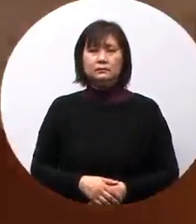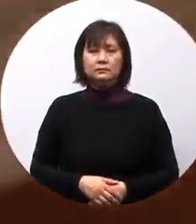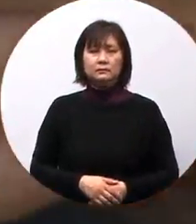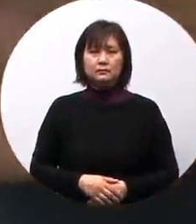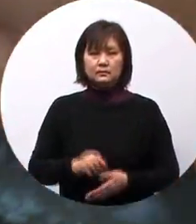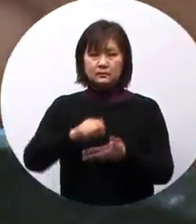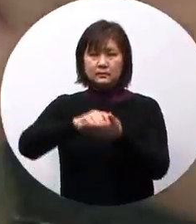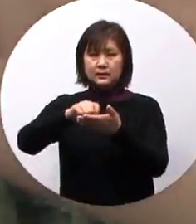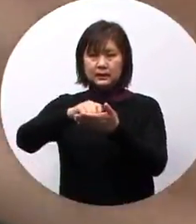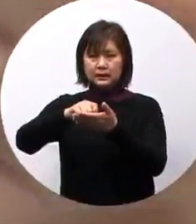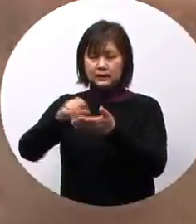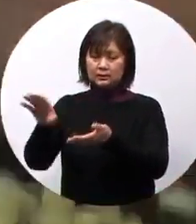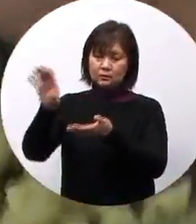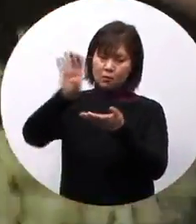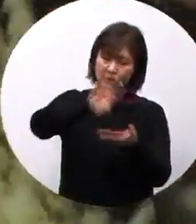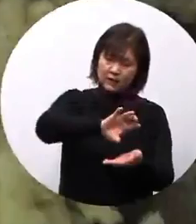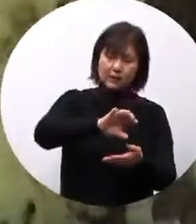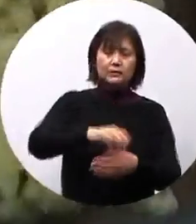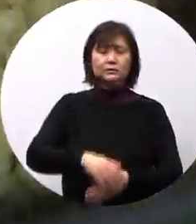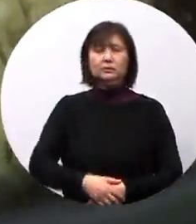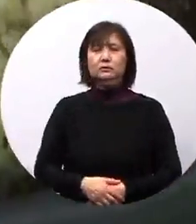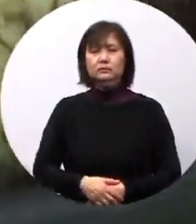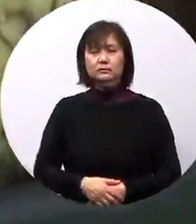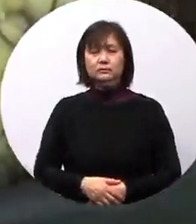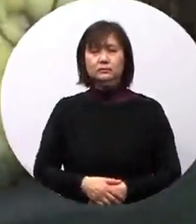ニンニク入れます。